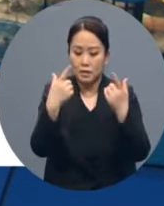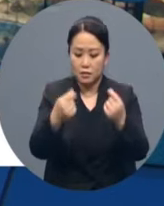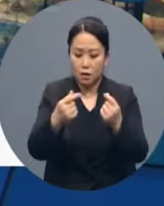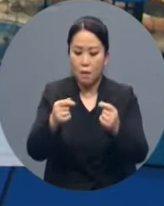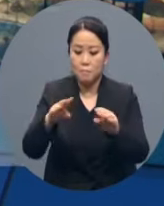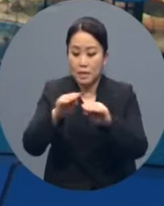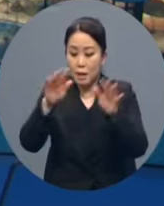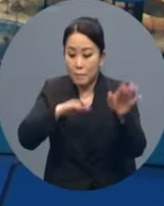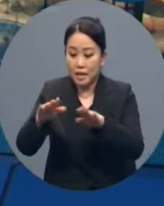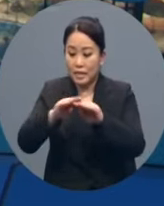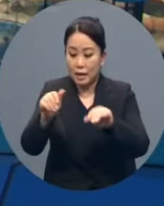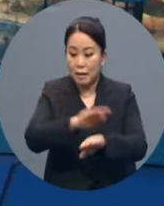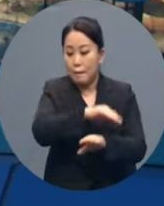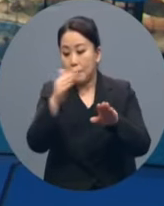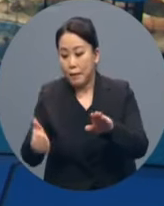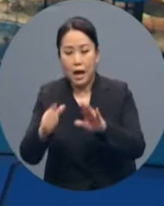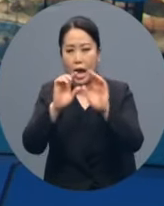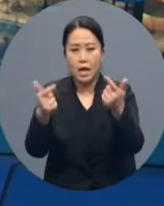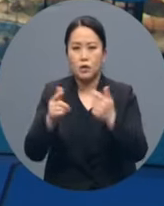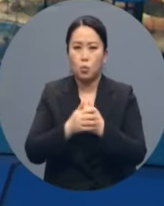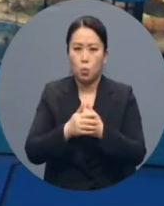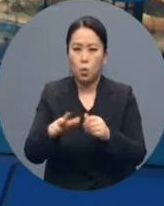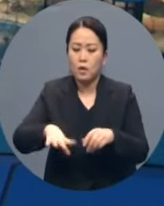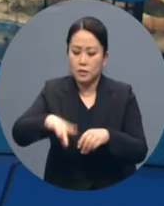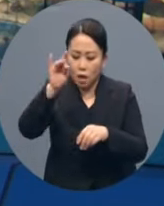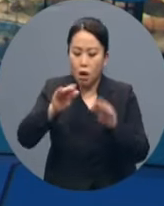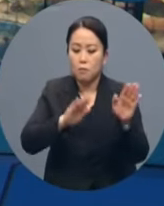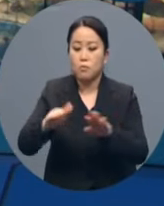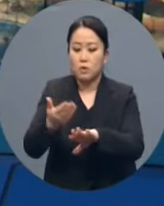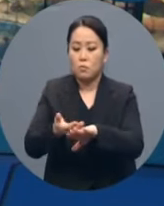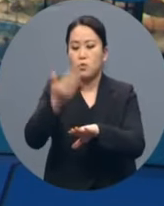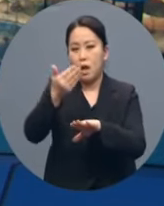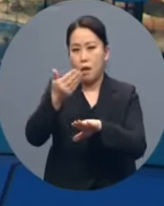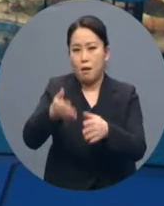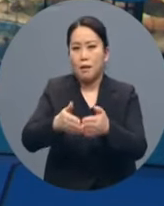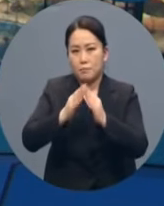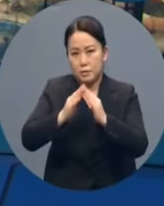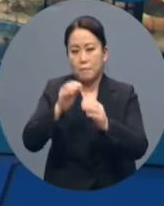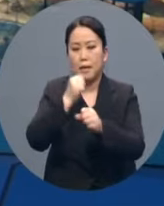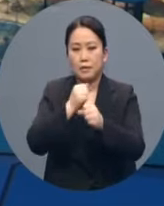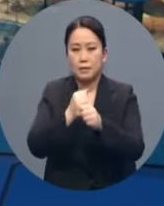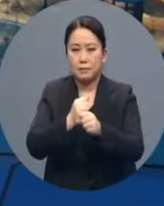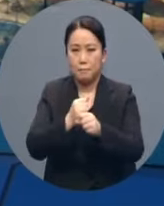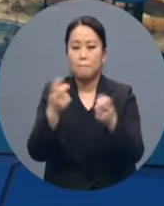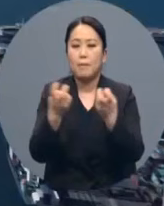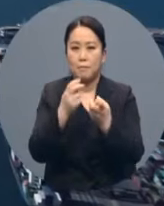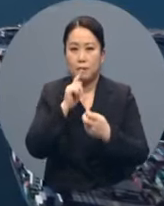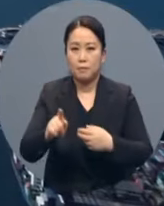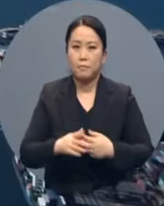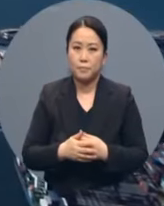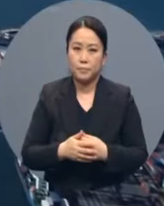세계 최초의 부유 방식의 도시라고 합니다. 현지호 기자가 보도합니다.